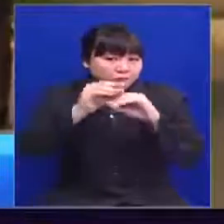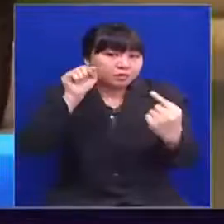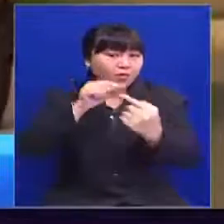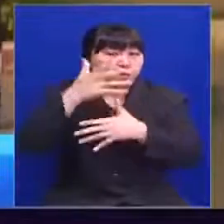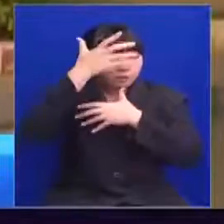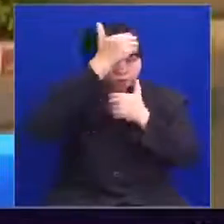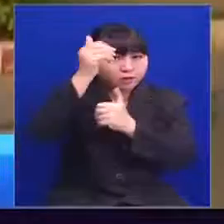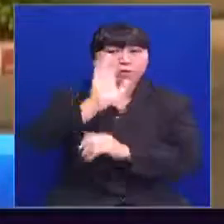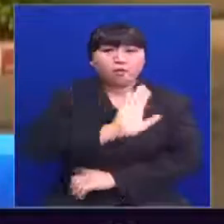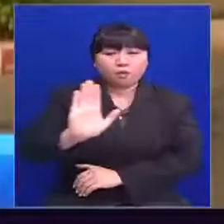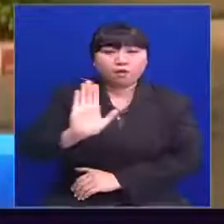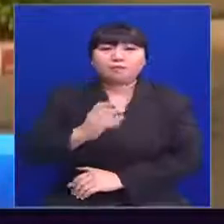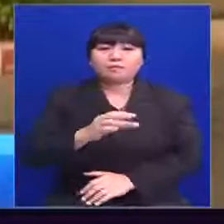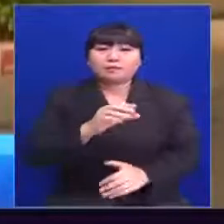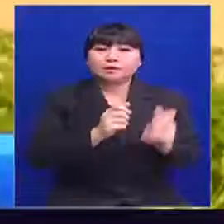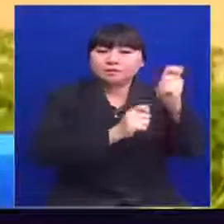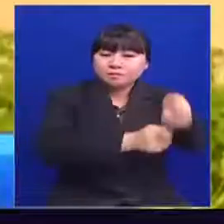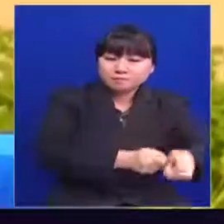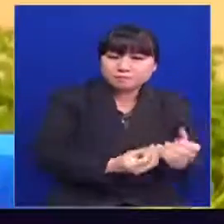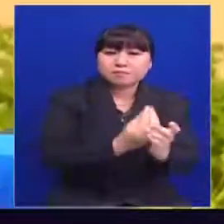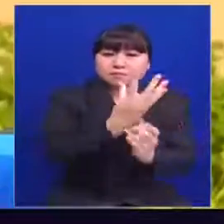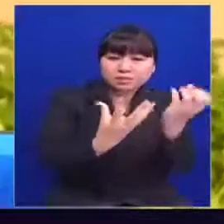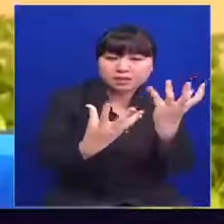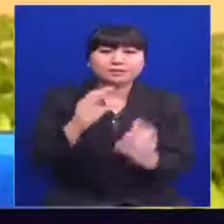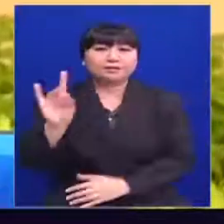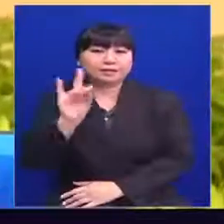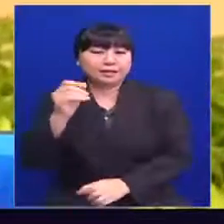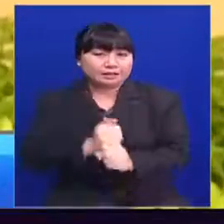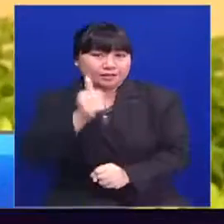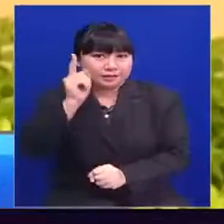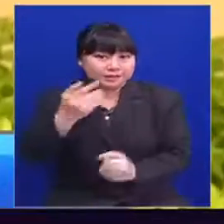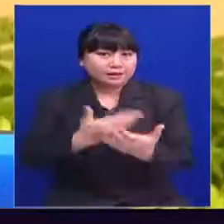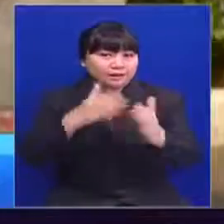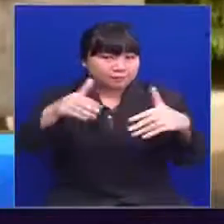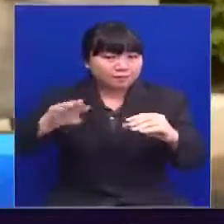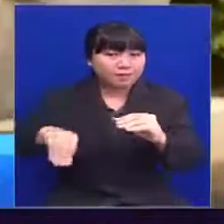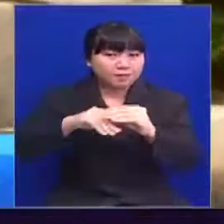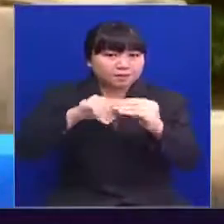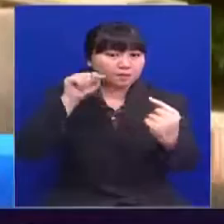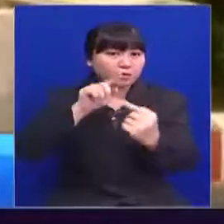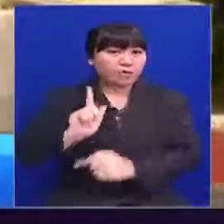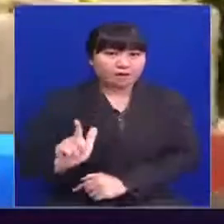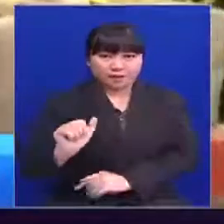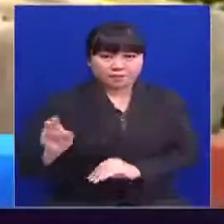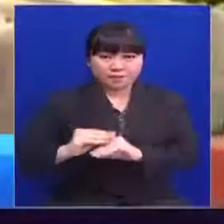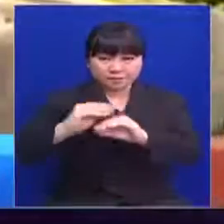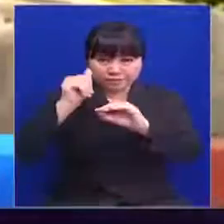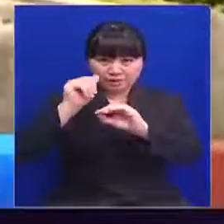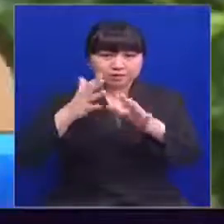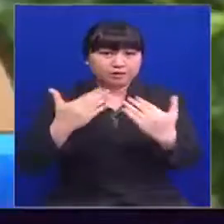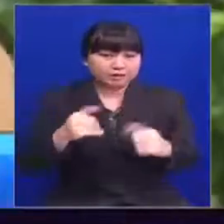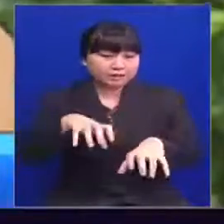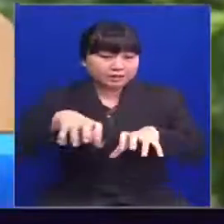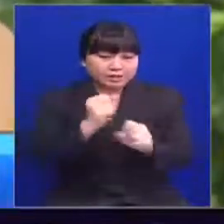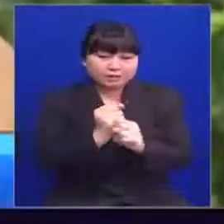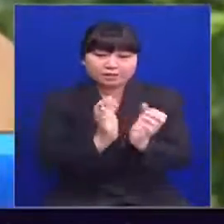นใจทางด้านพืชและสัตว์โดยมีการลงมือทำได้จริงจนสามารถสร้างรายได้เพิ่มเติมจากรายได้หลักจนมาจัดทำเป็น